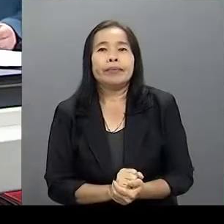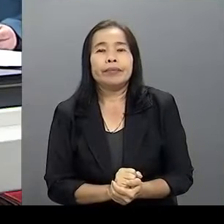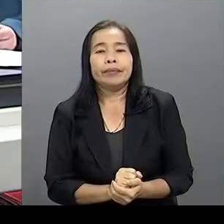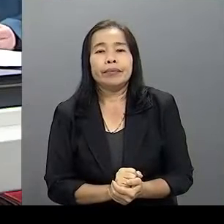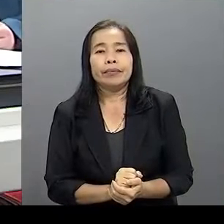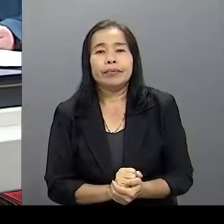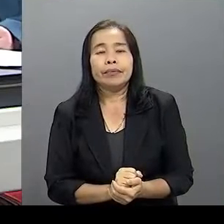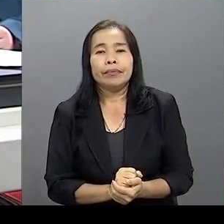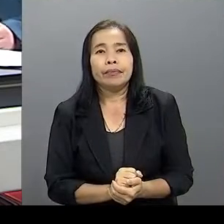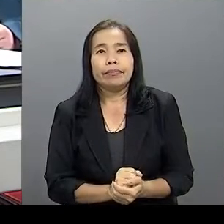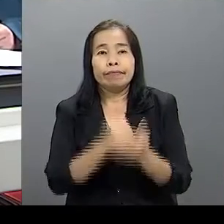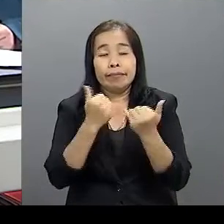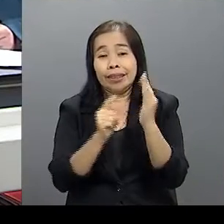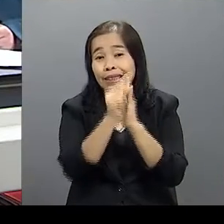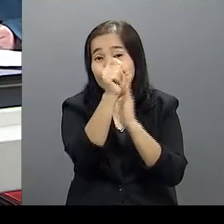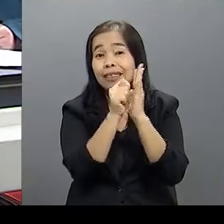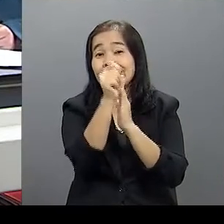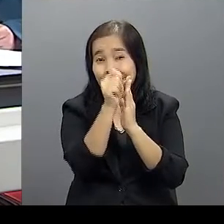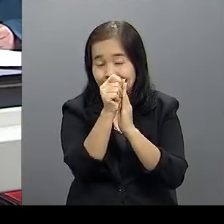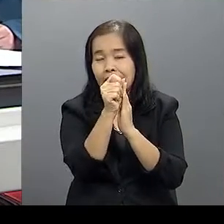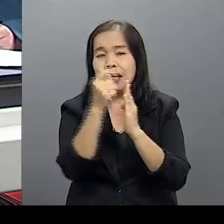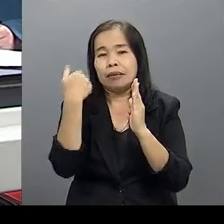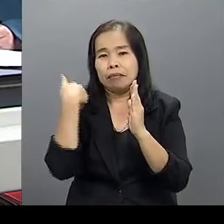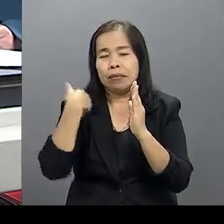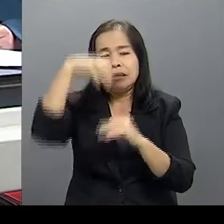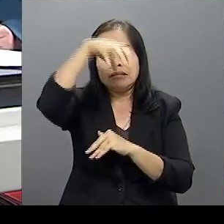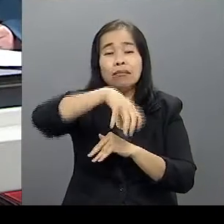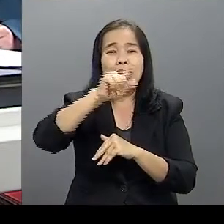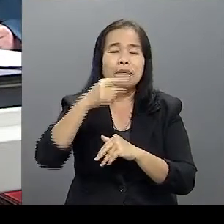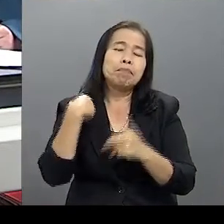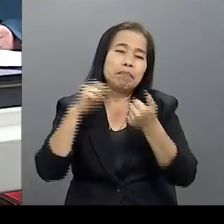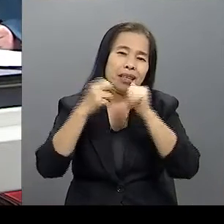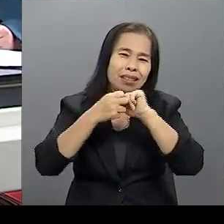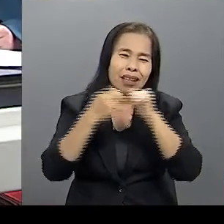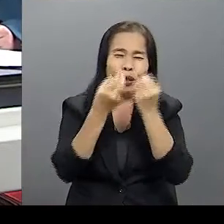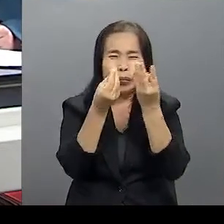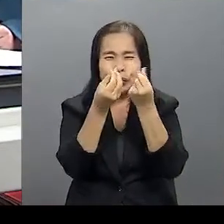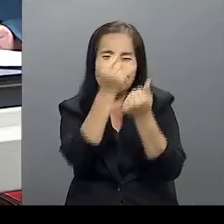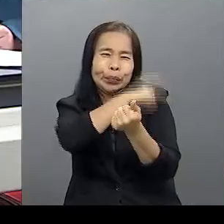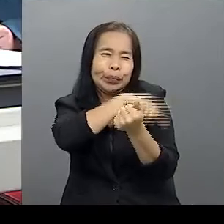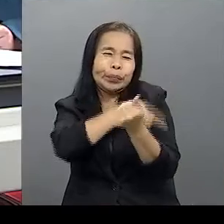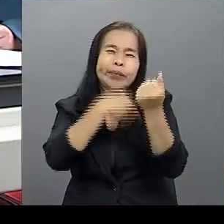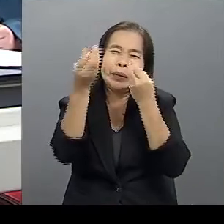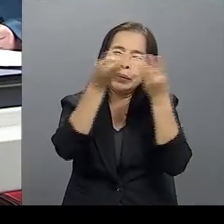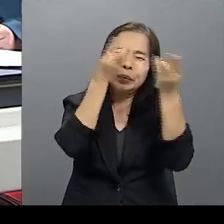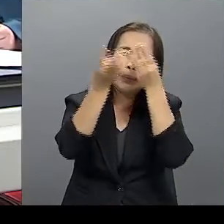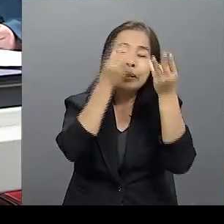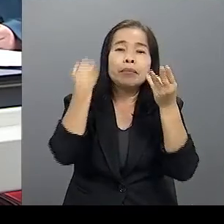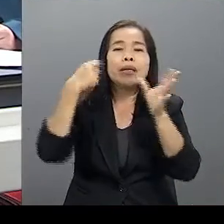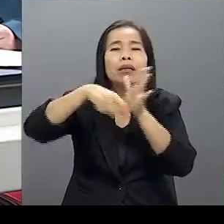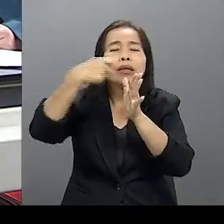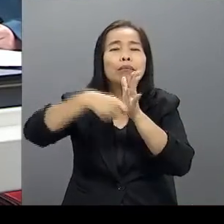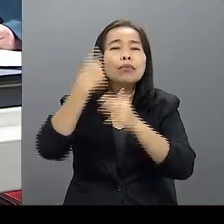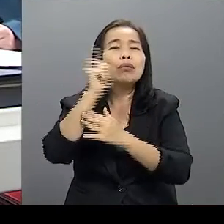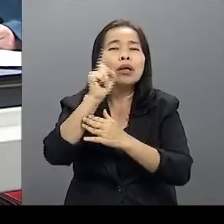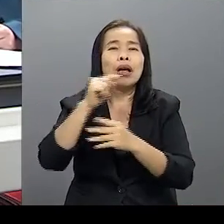ทจางหวต่ากถือว่เป็นอีก 1 พ้ที่ที่ยังคงเพ Bauเชิญผาวะฝุนควนเกินข้ามแ้ตธาน อยางต่อนเนื่องซาเหต 2 มาจากสภาพอาก